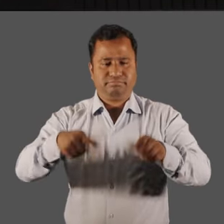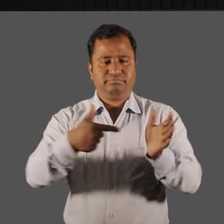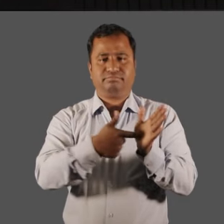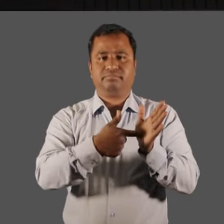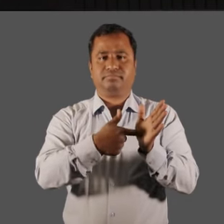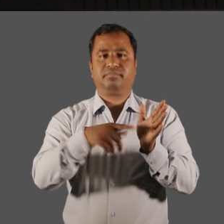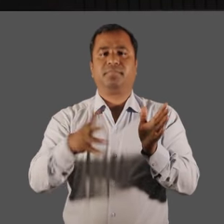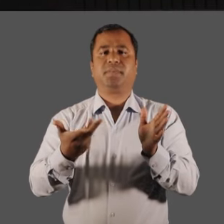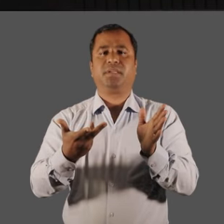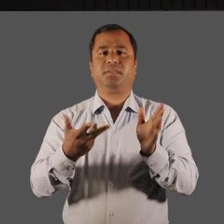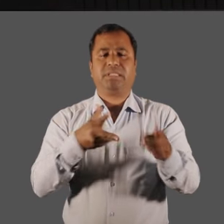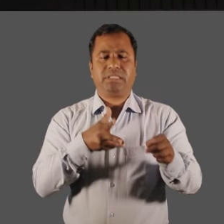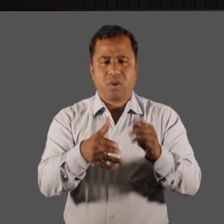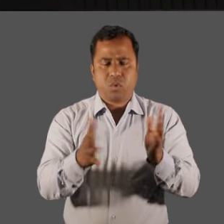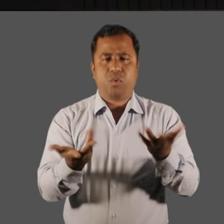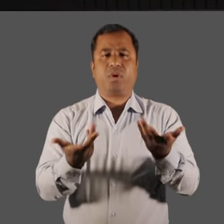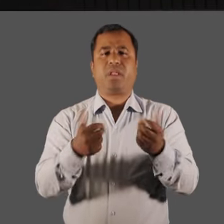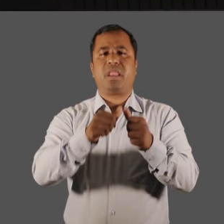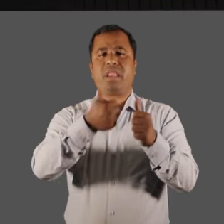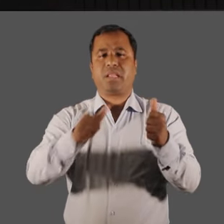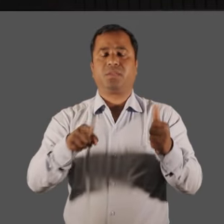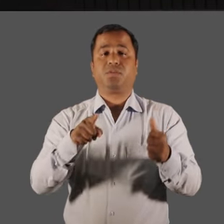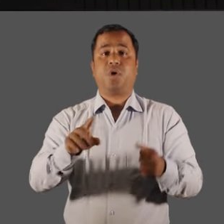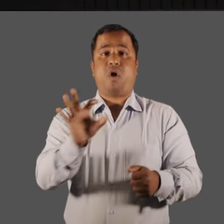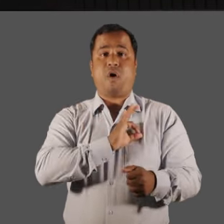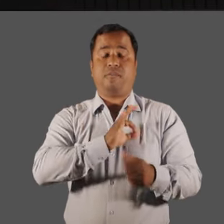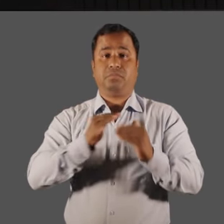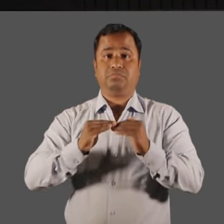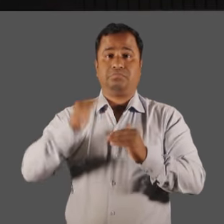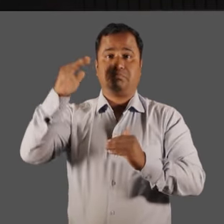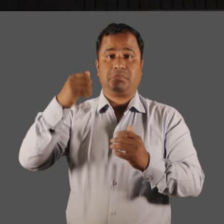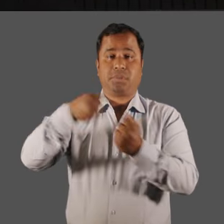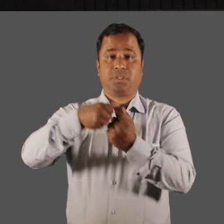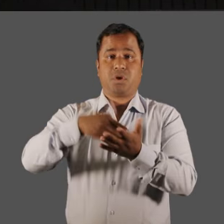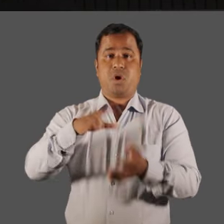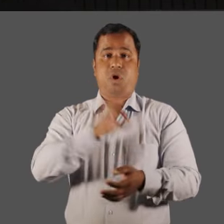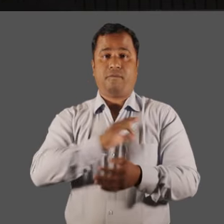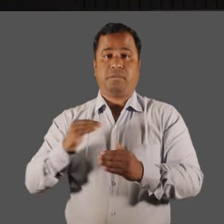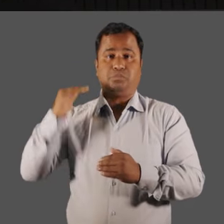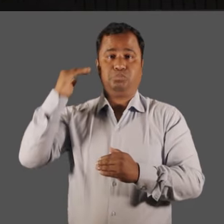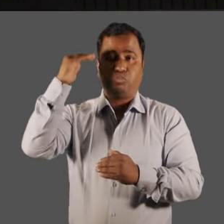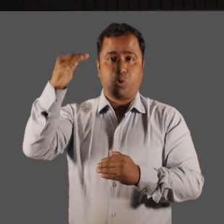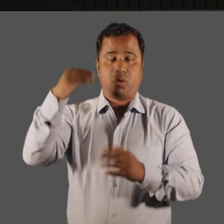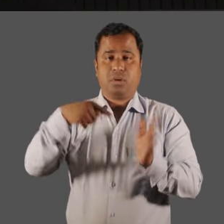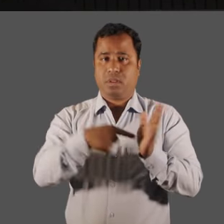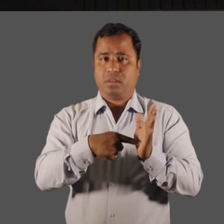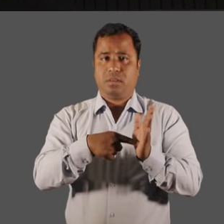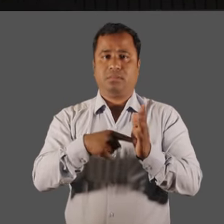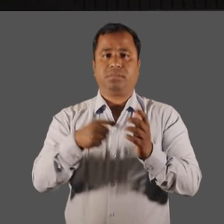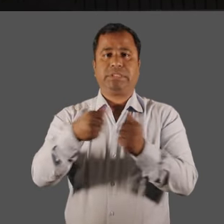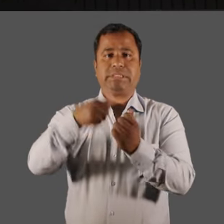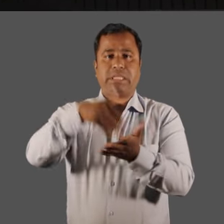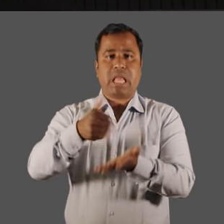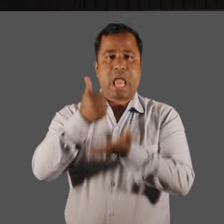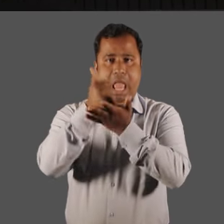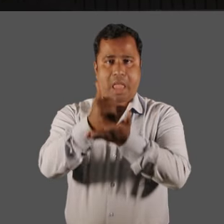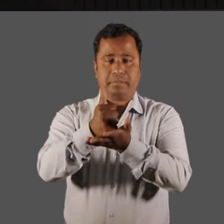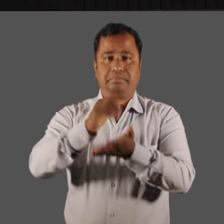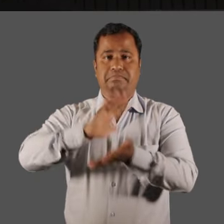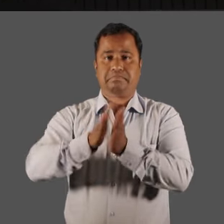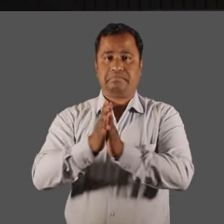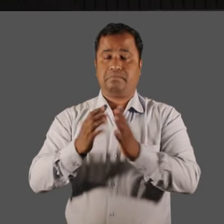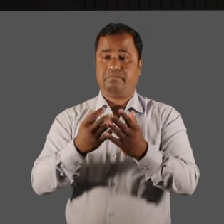আপনি টেইলারিং এর কাজে, অর্থাৎ একটা অফিসিয়াল জব বা ডেস্ক জবে তাকে বসানোর জন্য যেই ক্যাপাবিলিটিটা তার